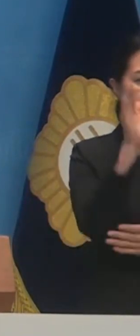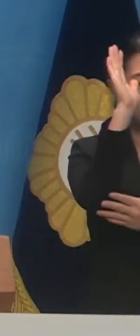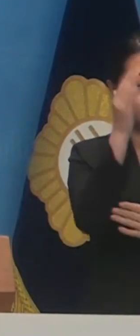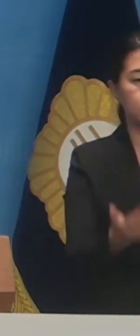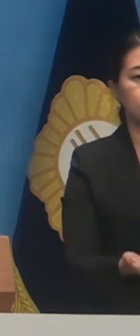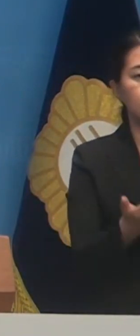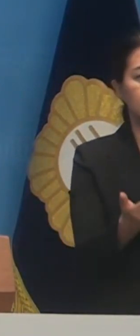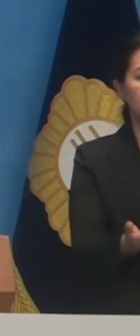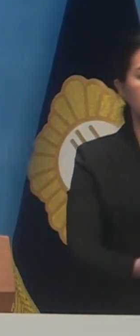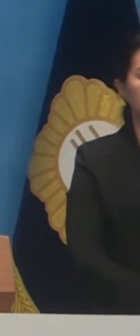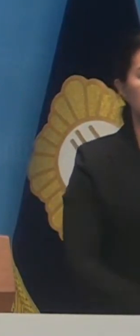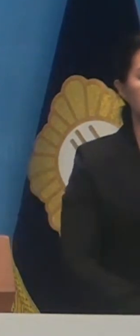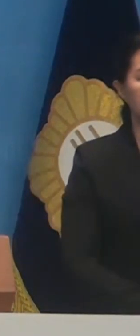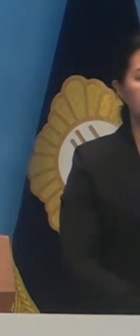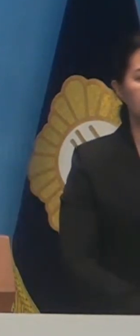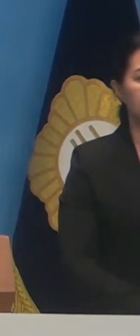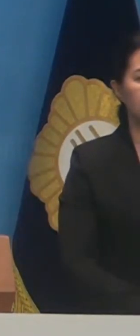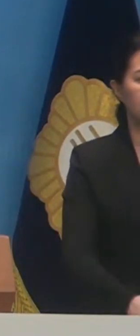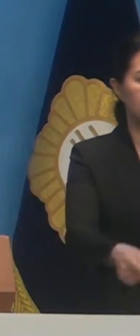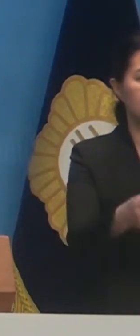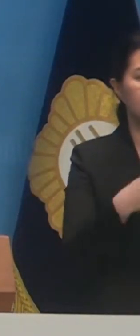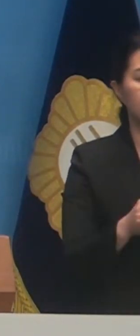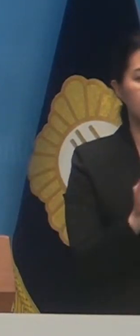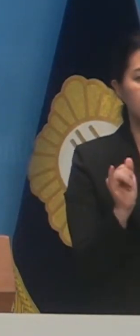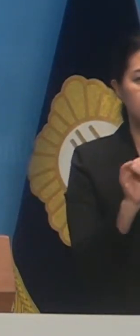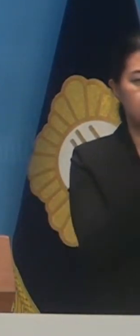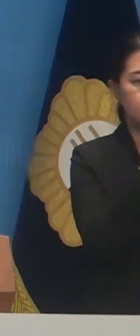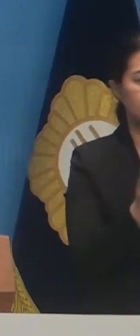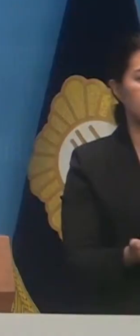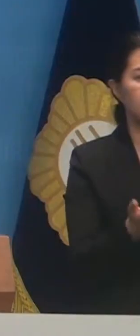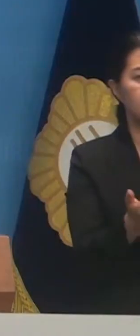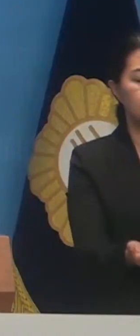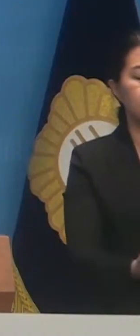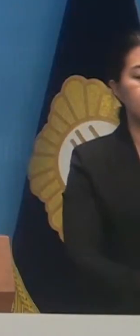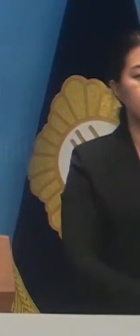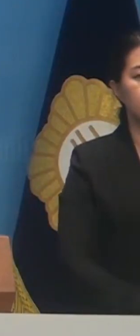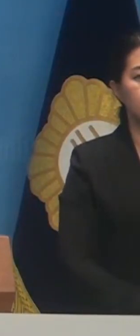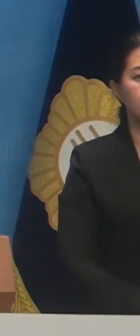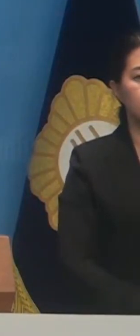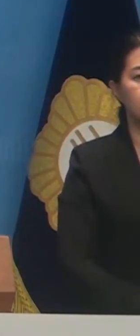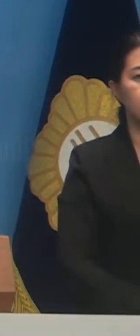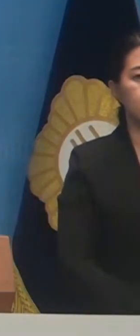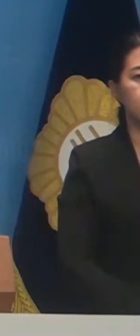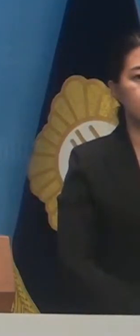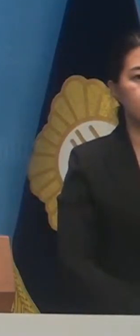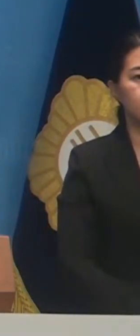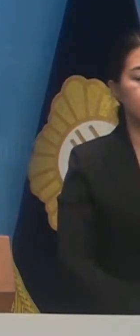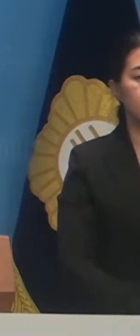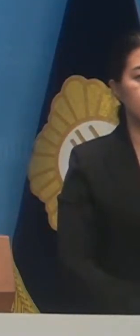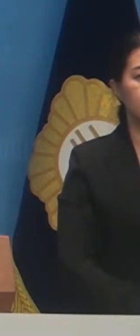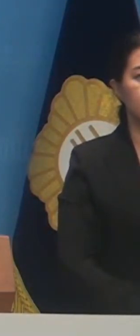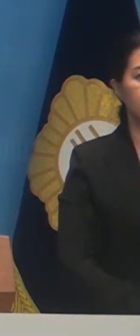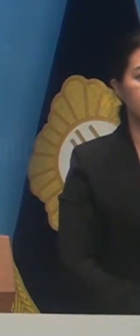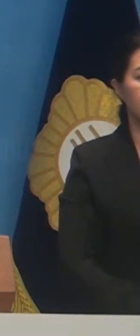시작하겠습니다. 먼저 참석해주신 분들 소개를 해드리겠습니다.